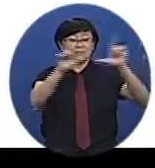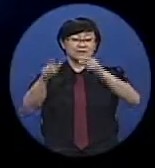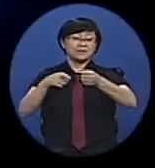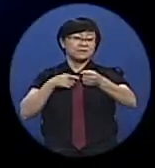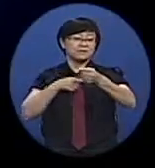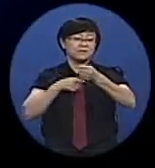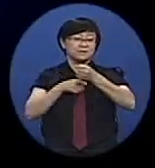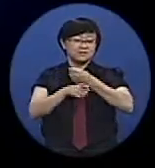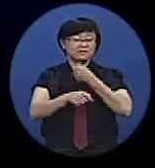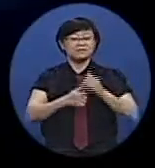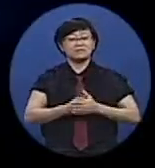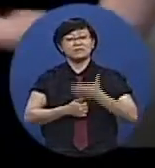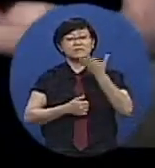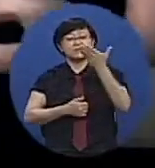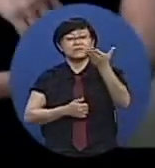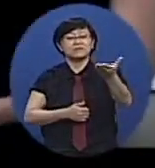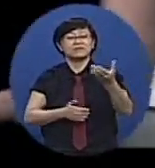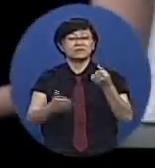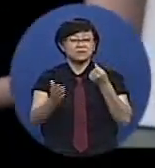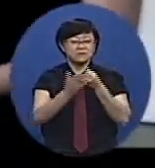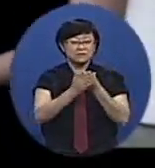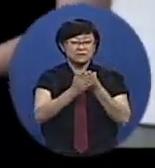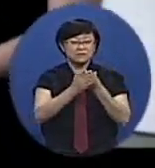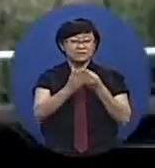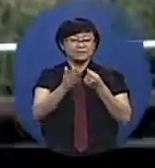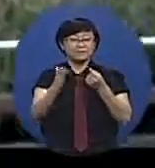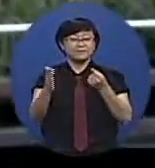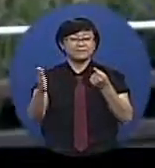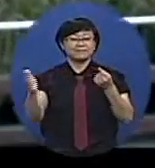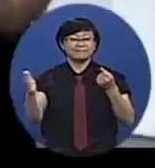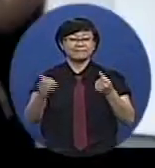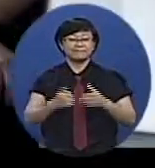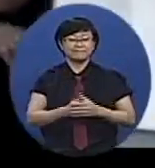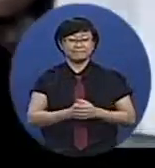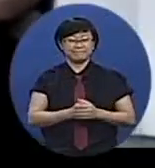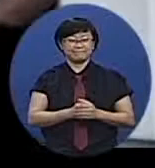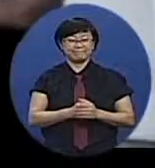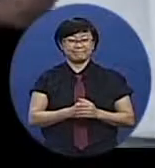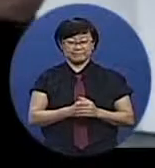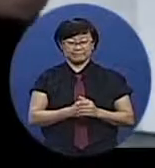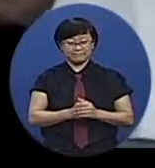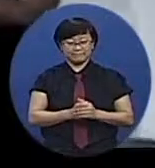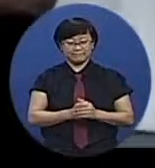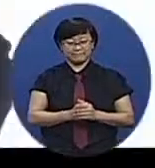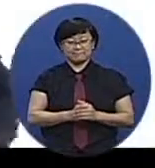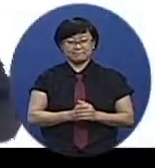내가 사는 이유 너 때문이야.